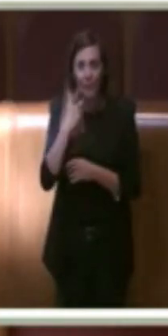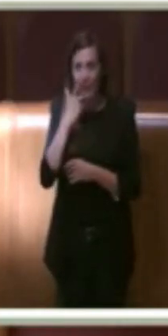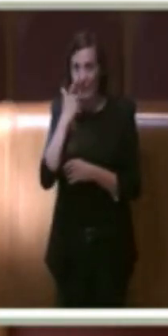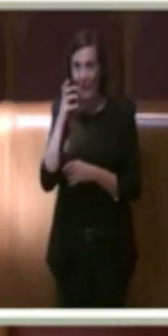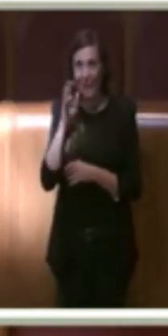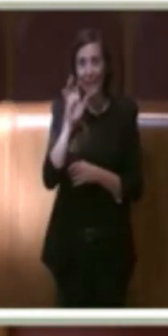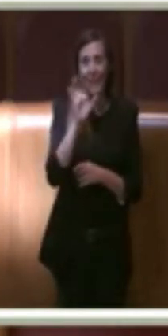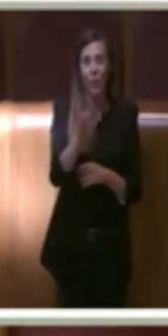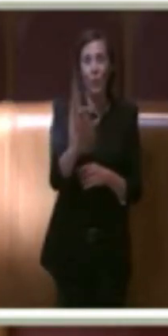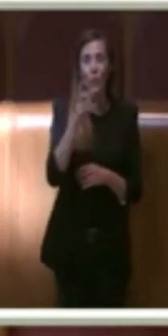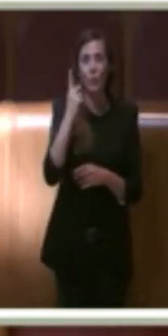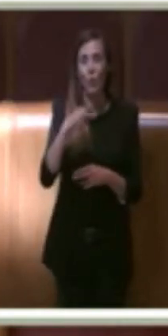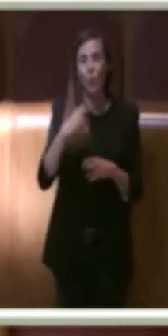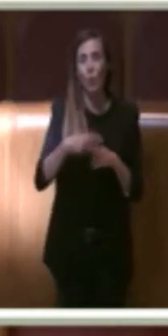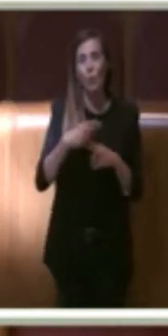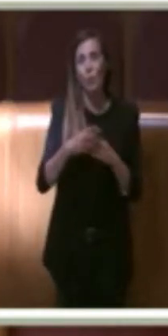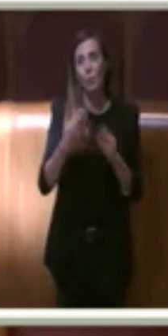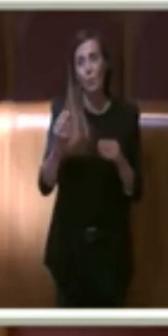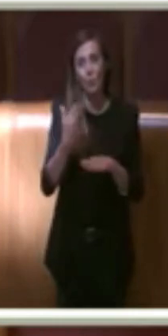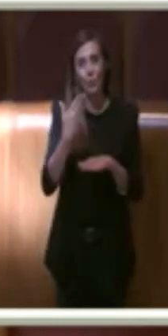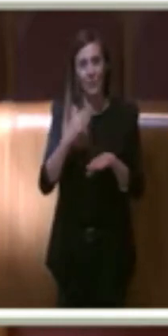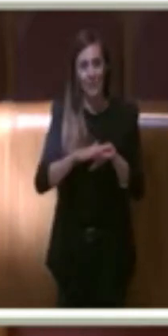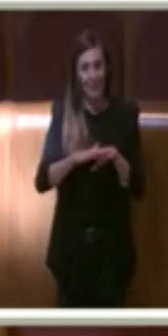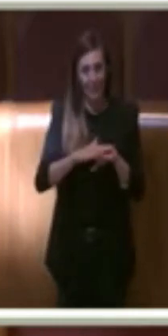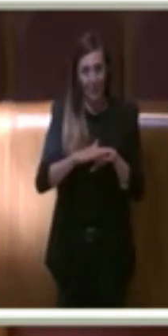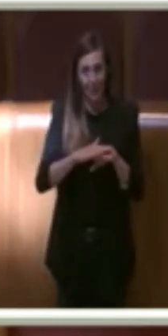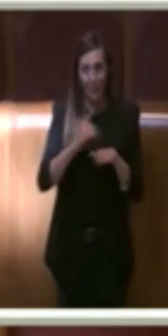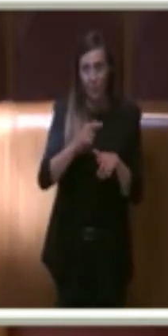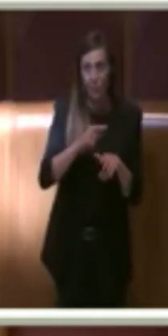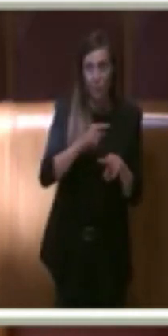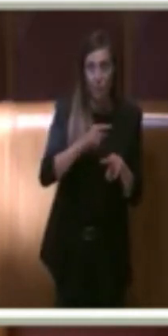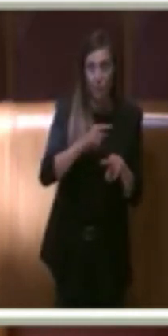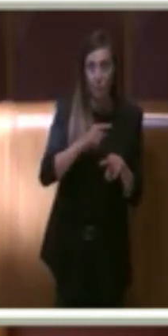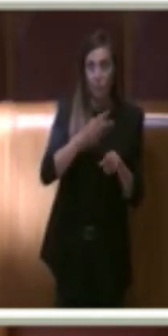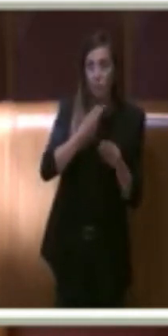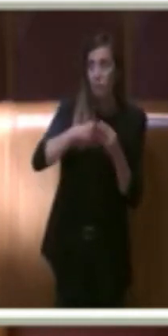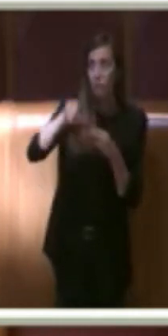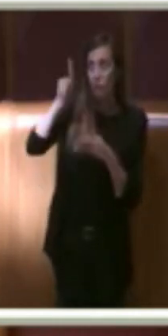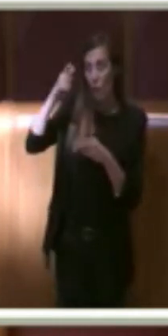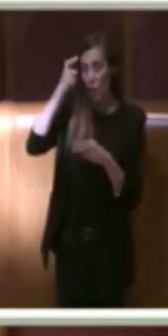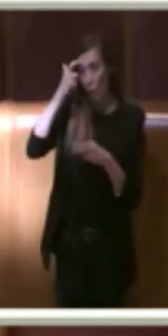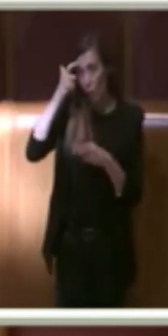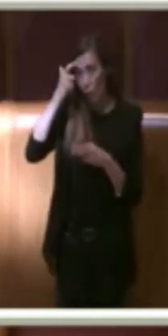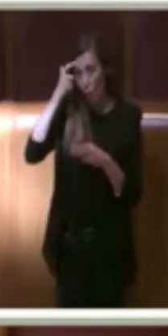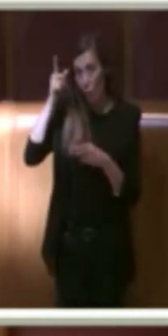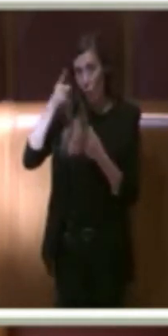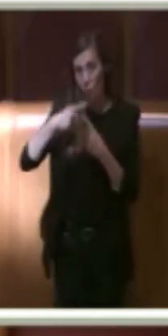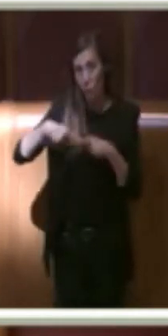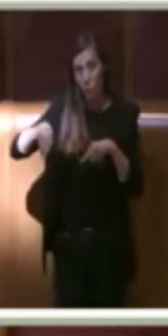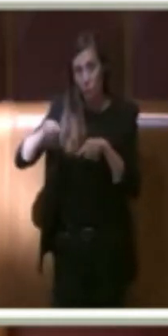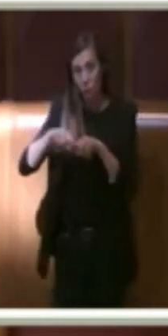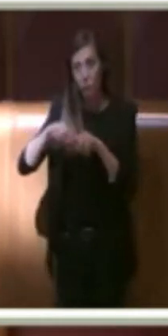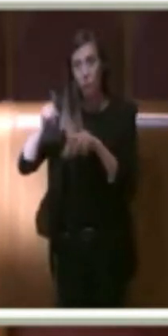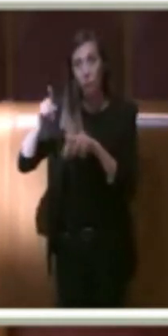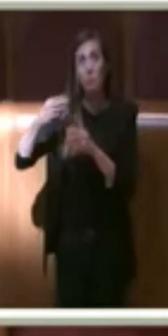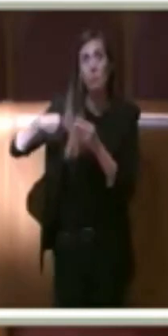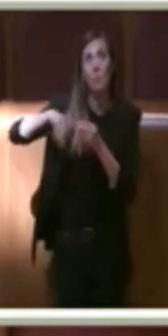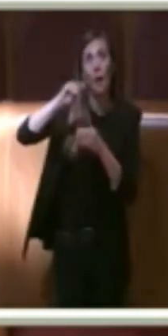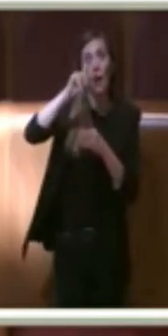di multiservizi che è andato al Consiglio di Stato, che ha rimandato alla Corte di Giustizia Europea, su